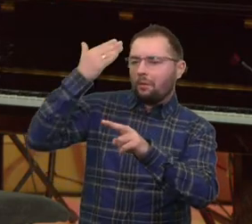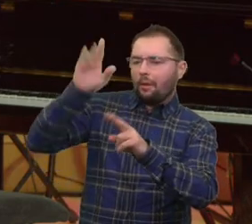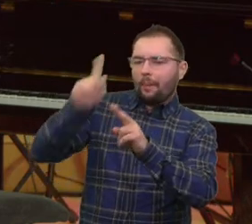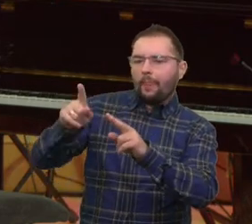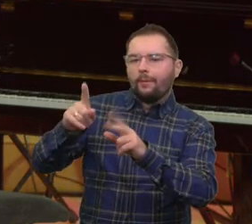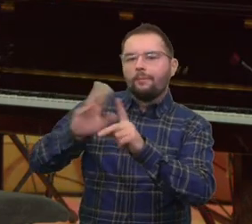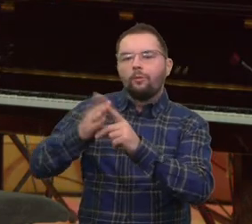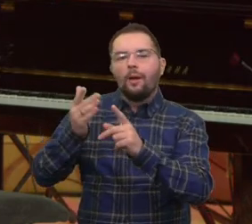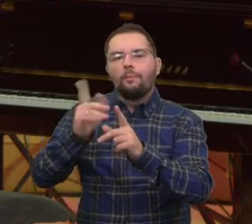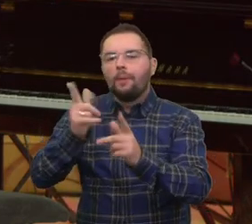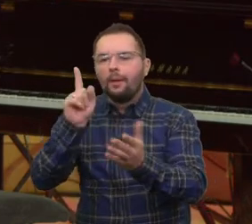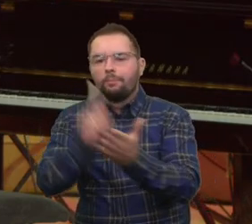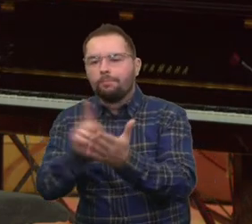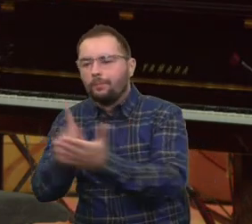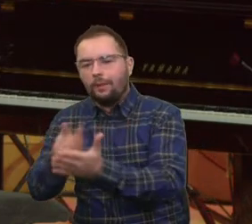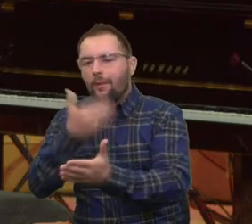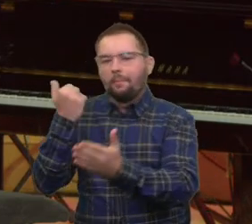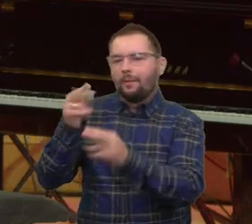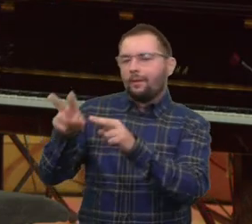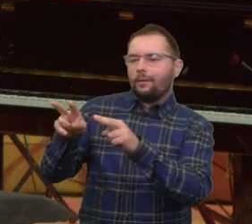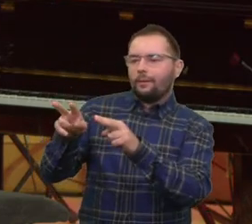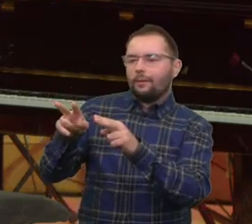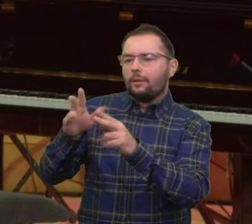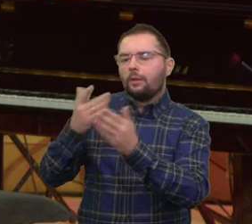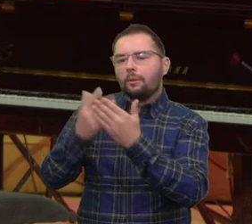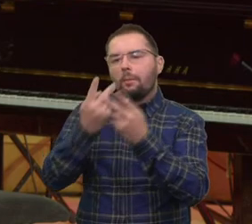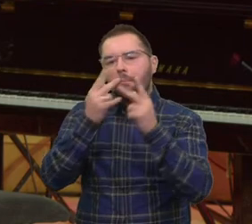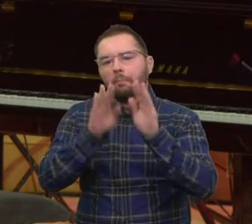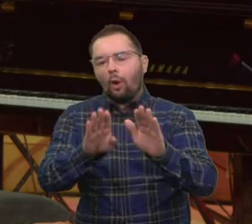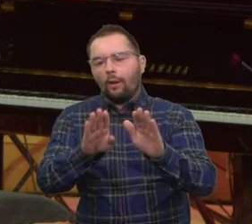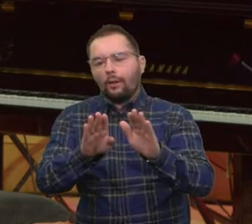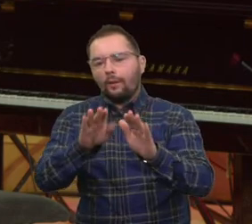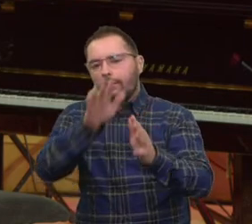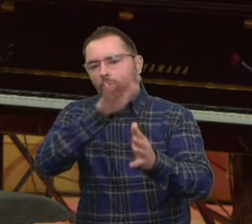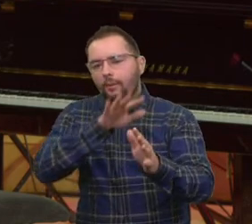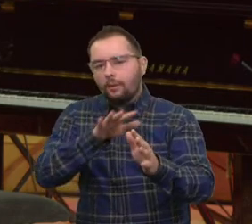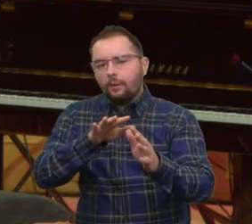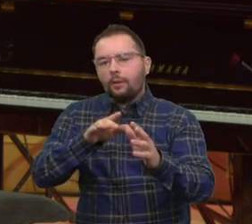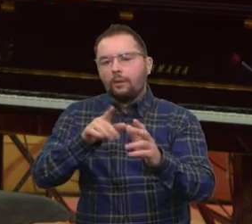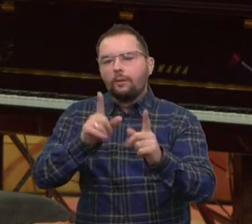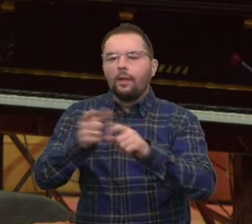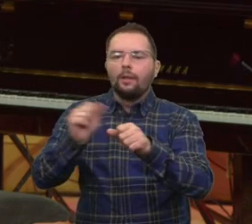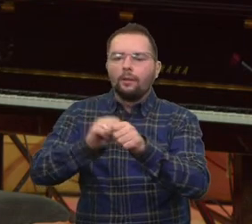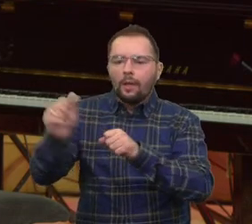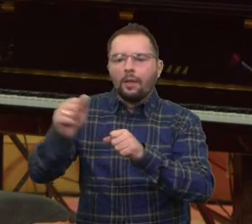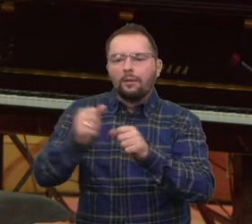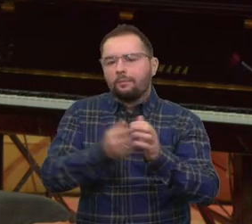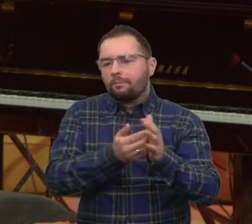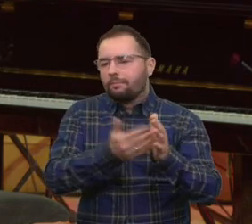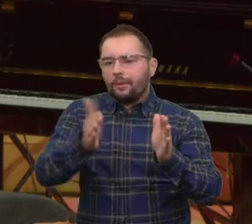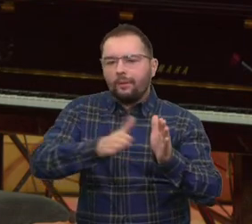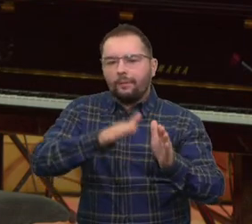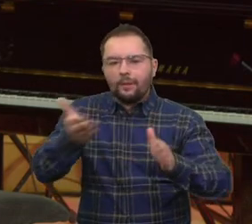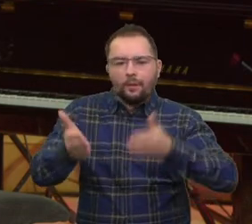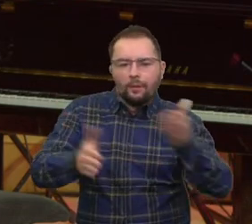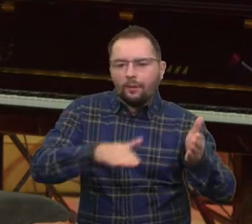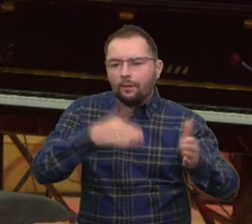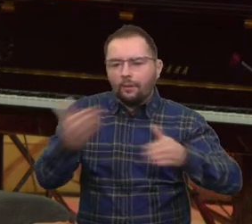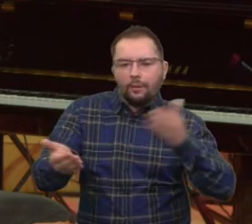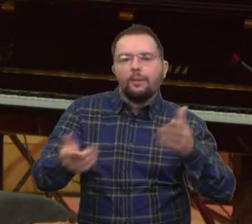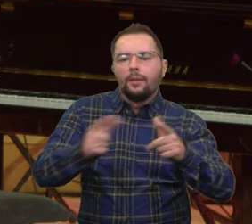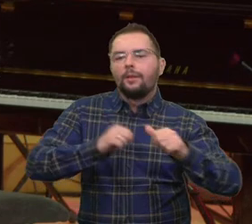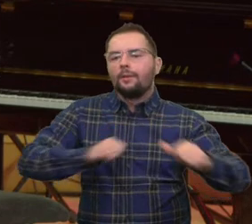talentami muzycznymi, żeby pokazać, jak wielostronni są